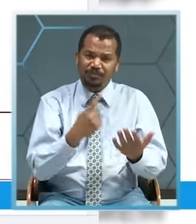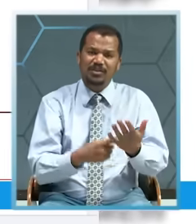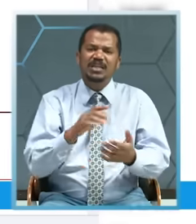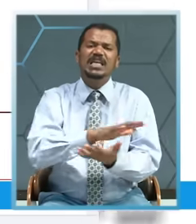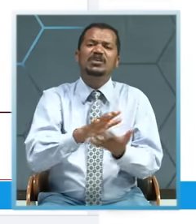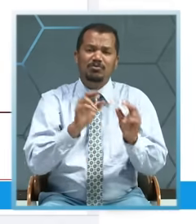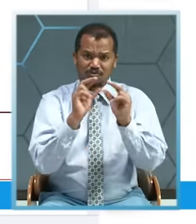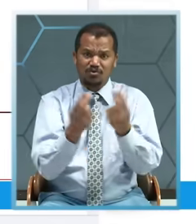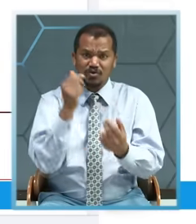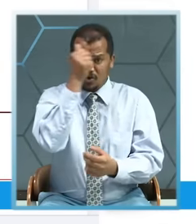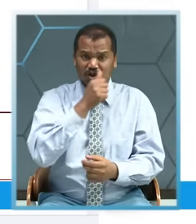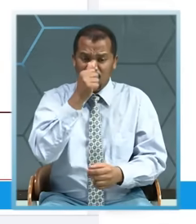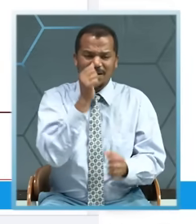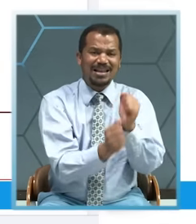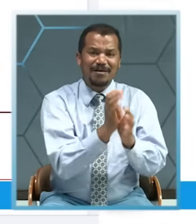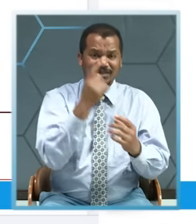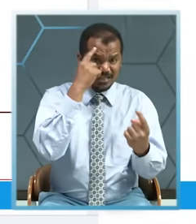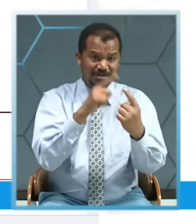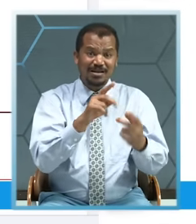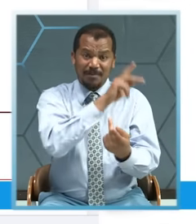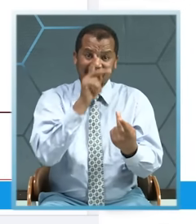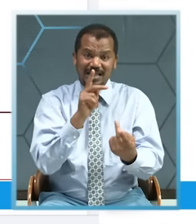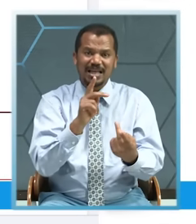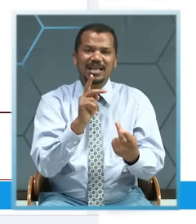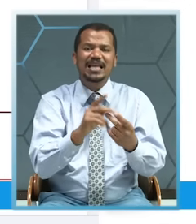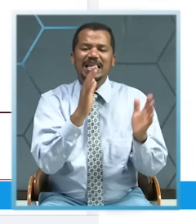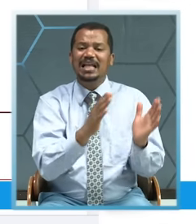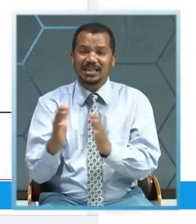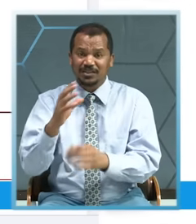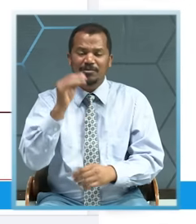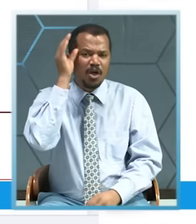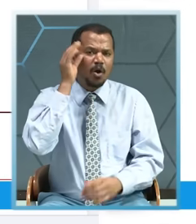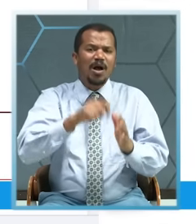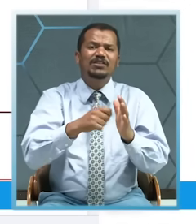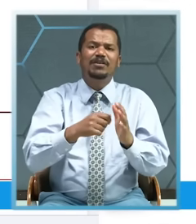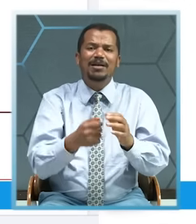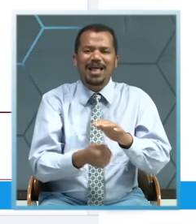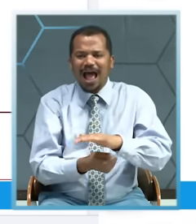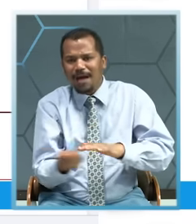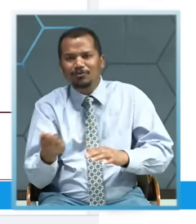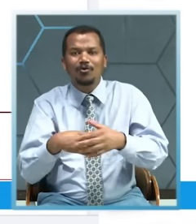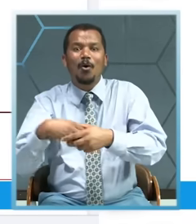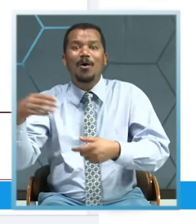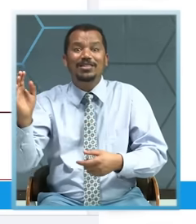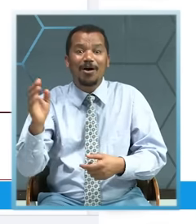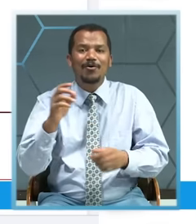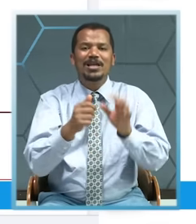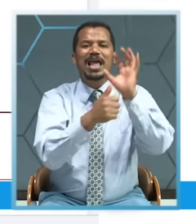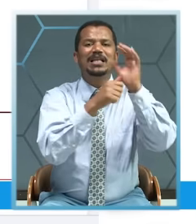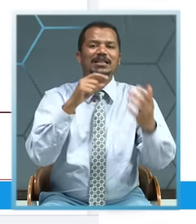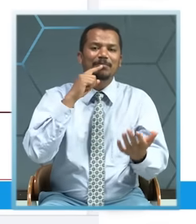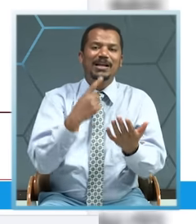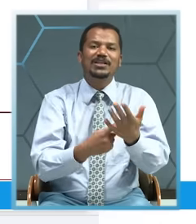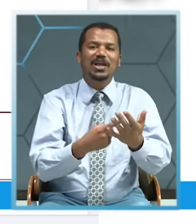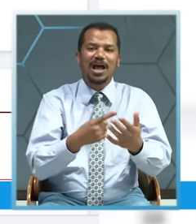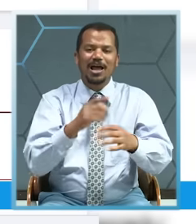አስቀምጧል። ይህ የሽብር ቡድኑ ኢትዮጵያን የማፍረስ ግቡን ለማሳካት የወጠነበትና ከህዋት ጽፈት ቤት ሾልኮ የወጣው ሰነድ ነው